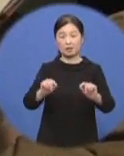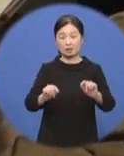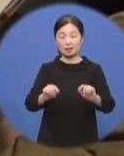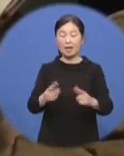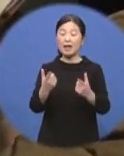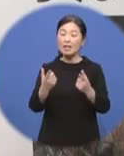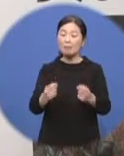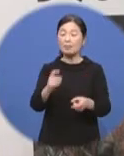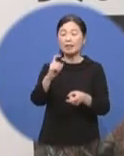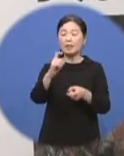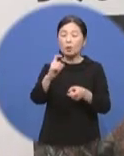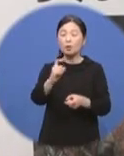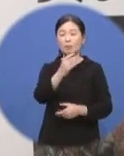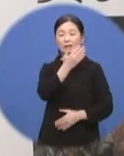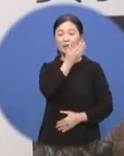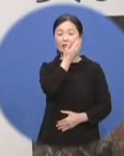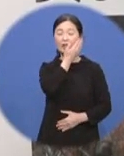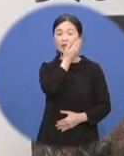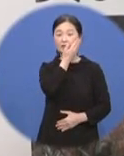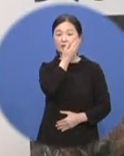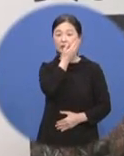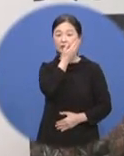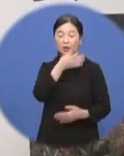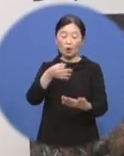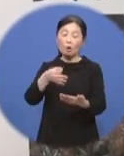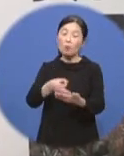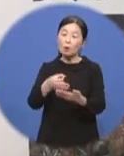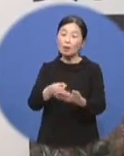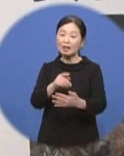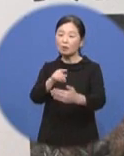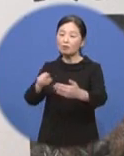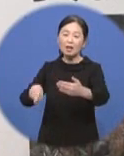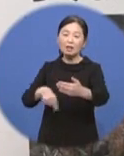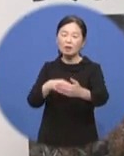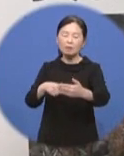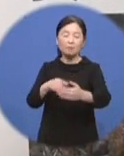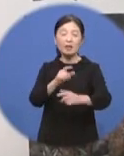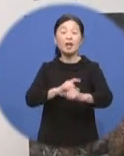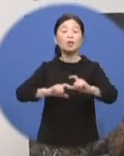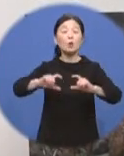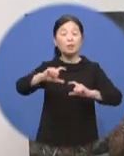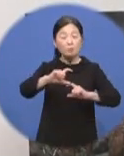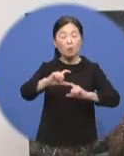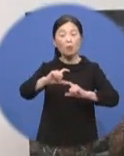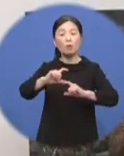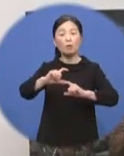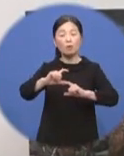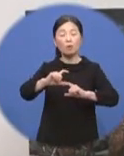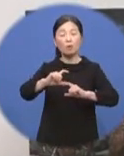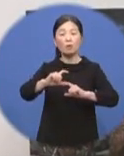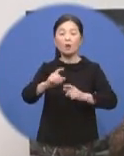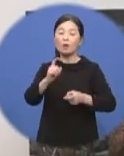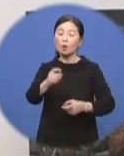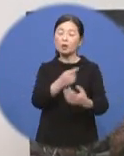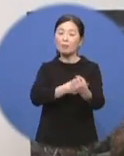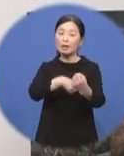思うんで、何かその中の物語の内容よりもその言葉とか その力ですか、優しい気持ちとかそういう風な